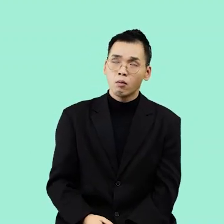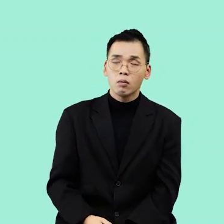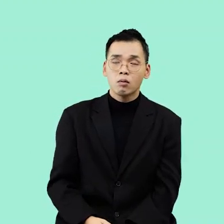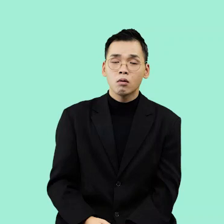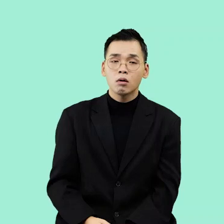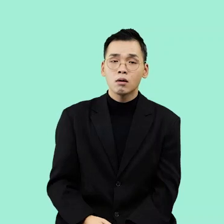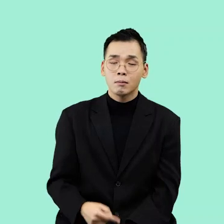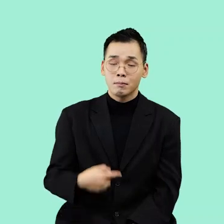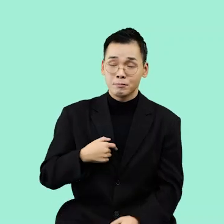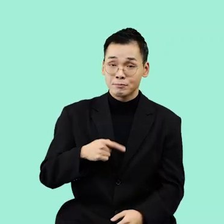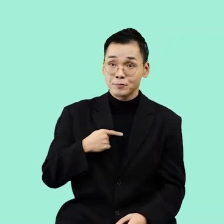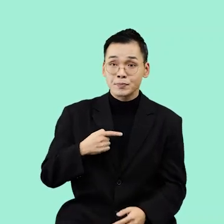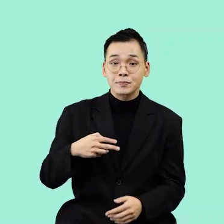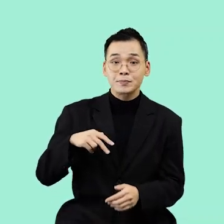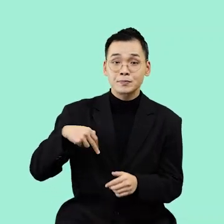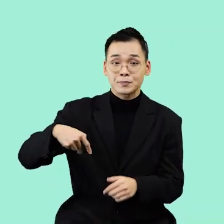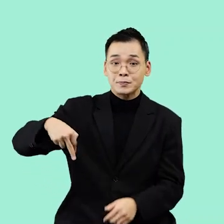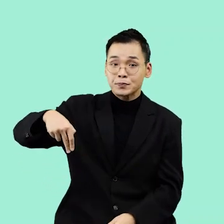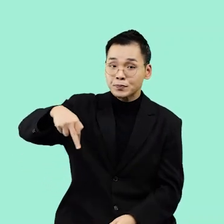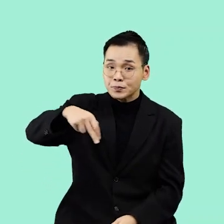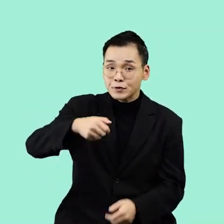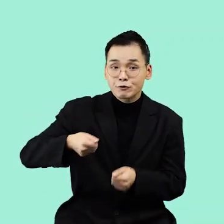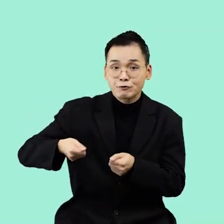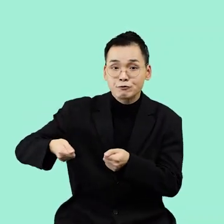위해 산책시켜드립니다.